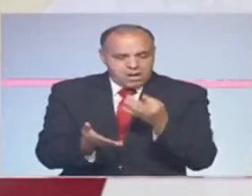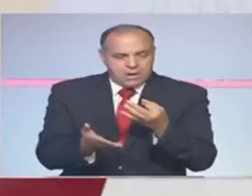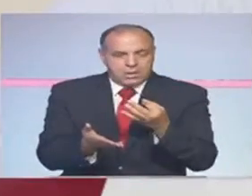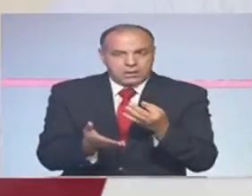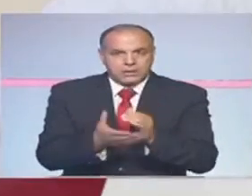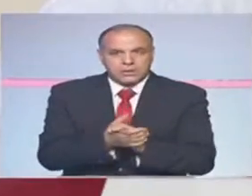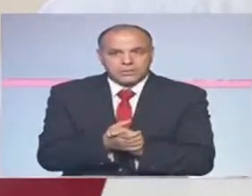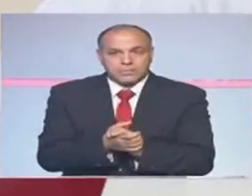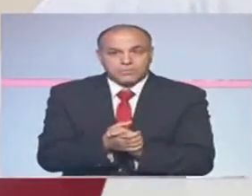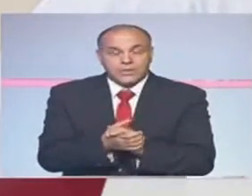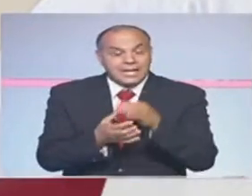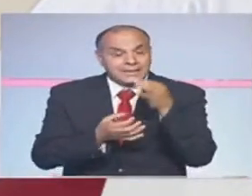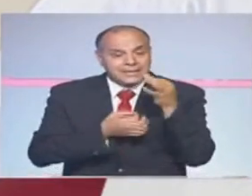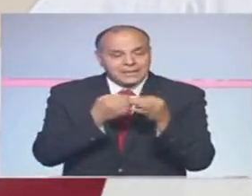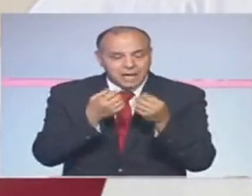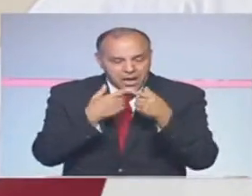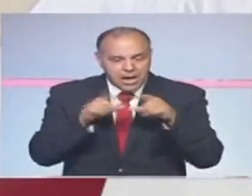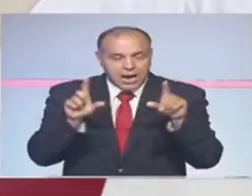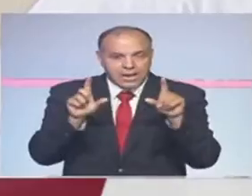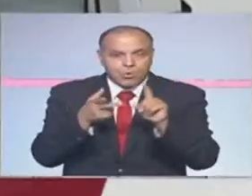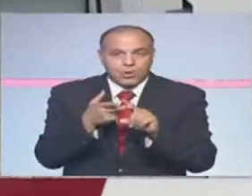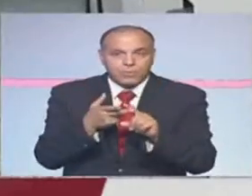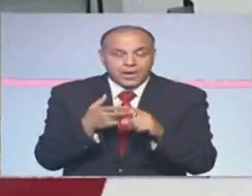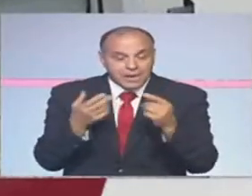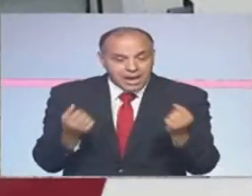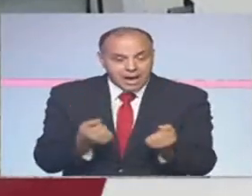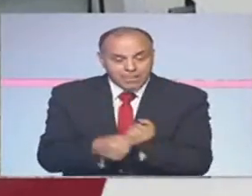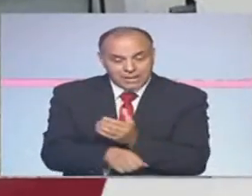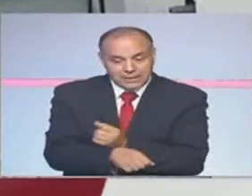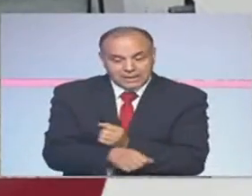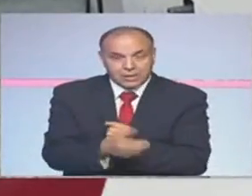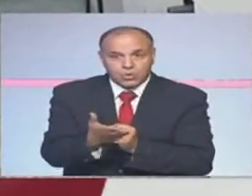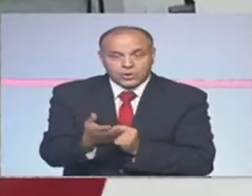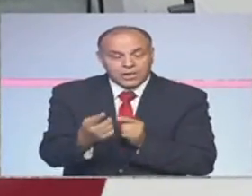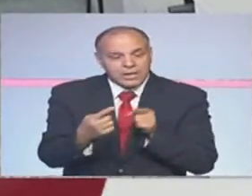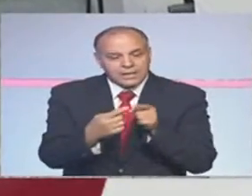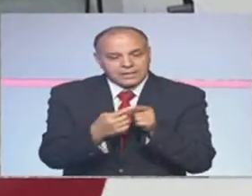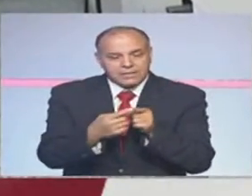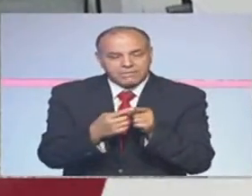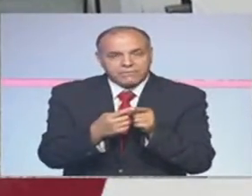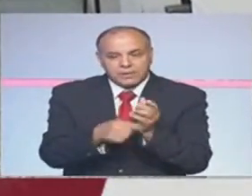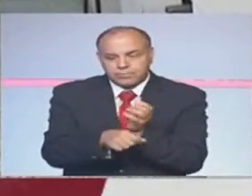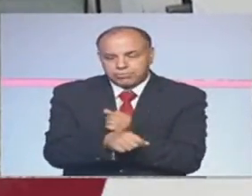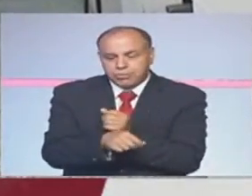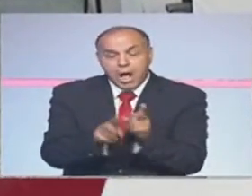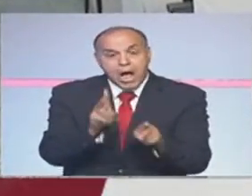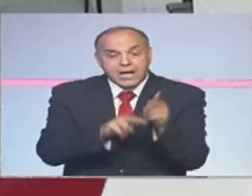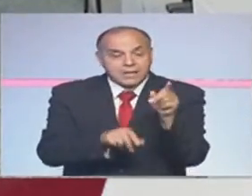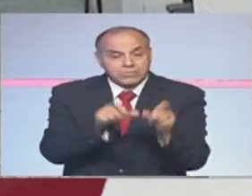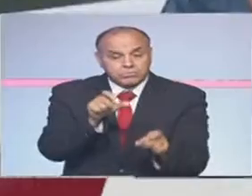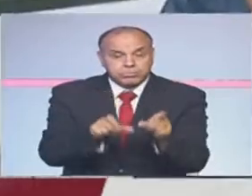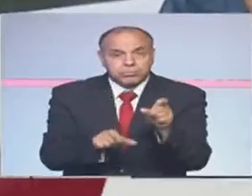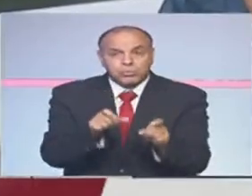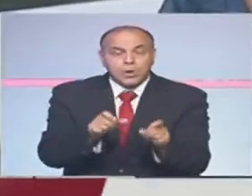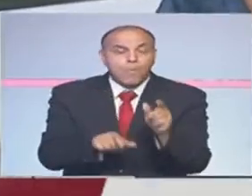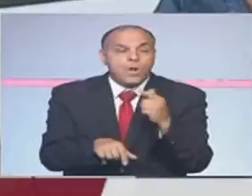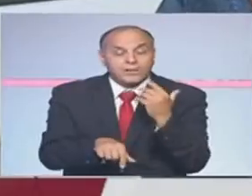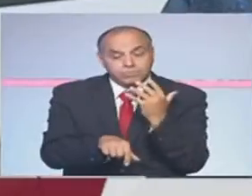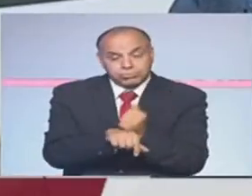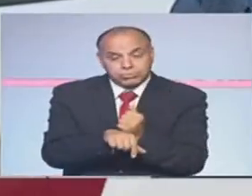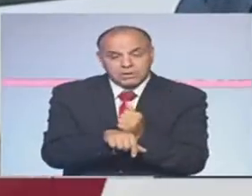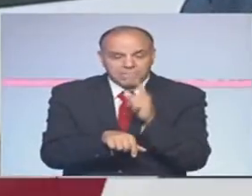في تصريح اعلاميا ان حمله التلقيح تهدف الى تطعيم اكبر عدد ممكن من المواطنين